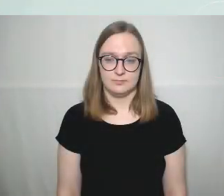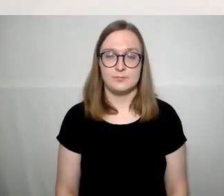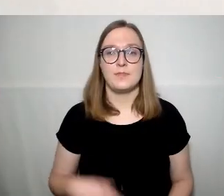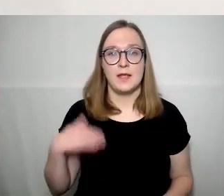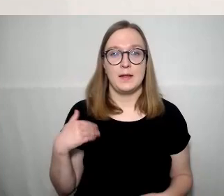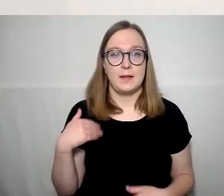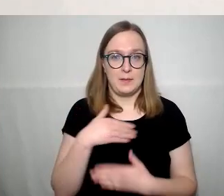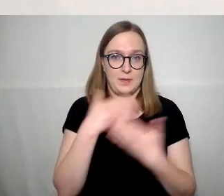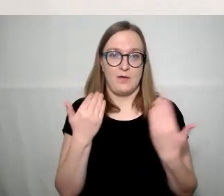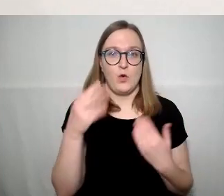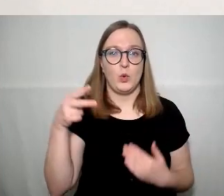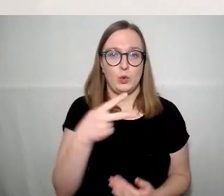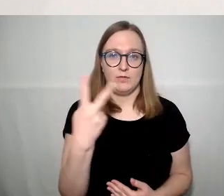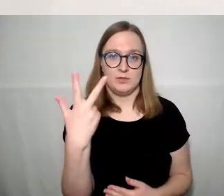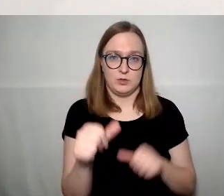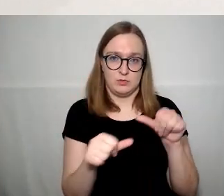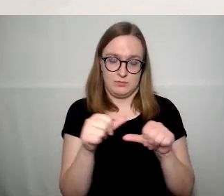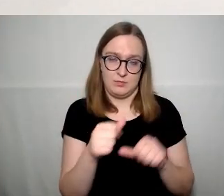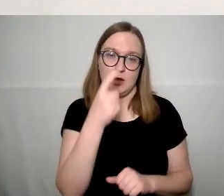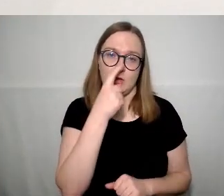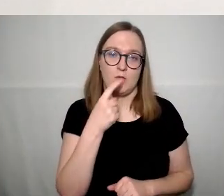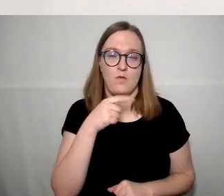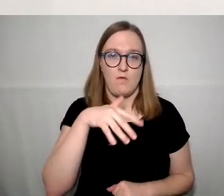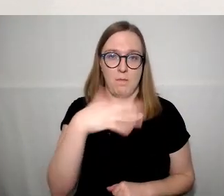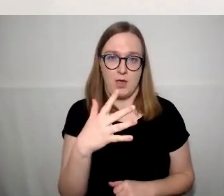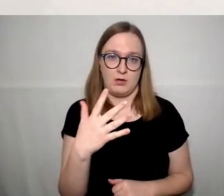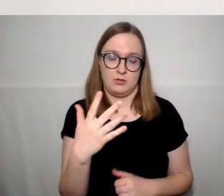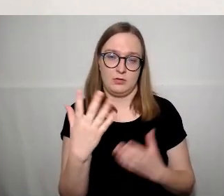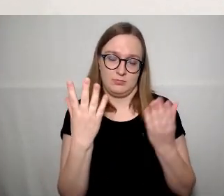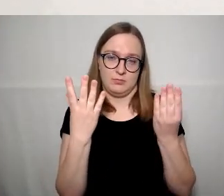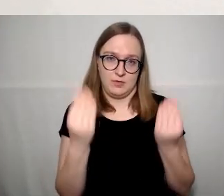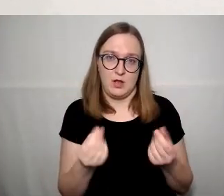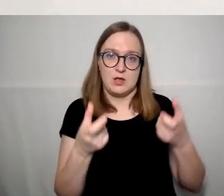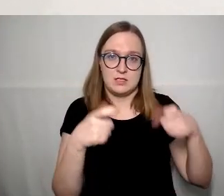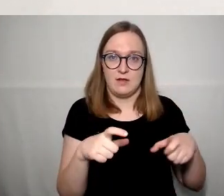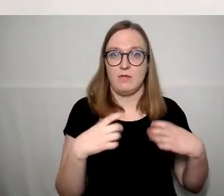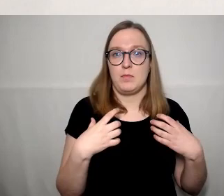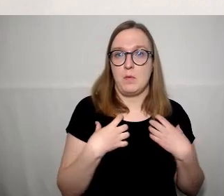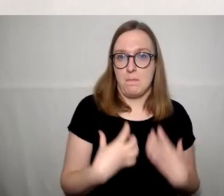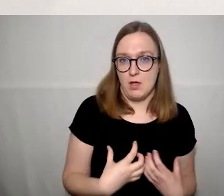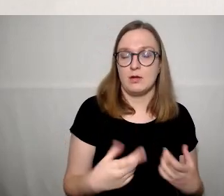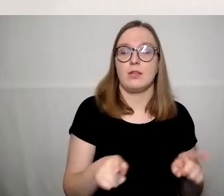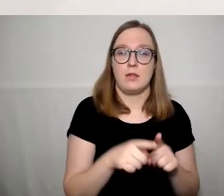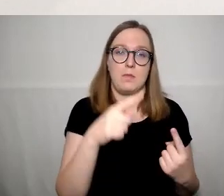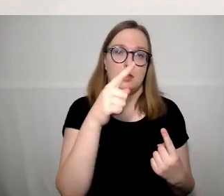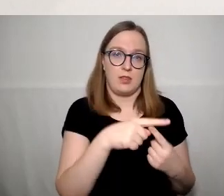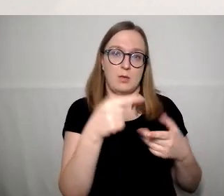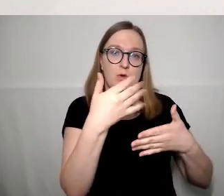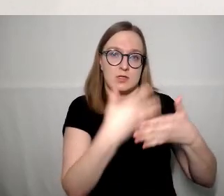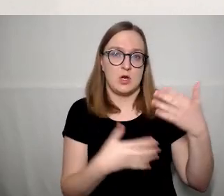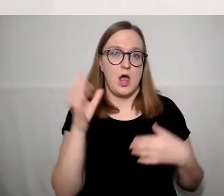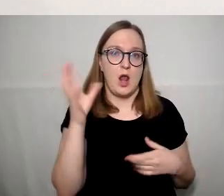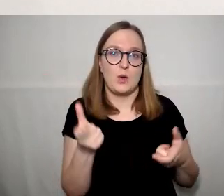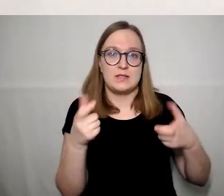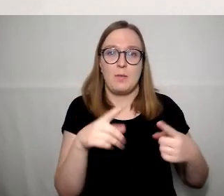Sveiki, čia 2023 kovo 5-osios savivaldybių tarybų ir mero rinkimų kandidatų sąrašų atstovų į Elektrėnų savivaldybės